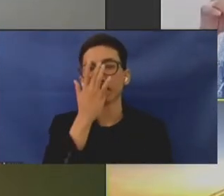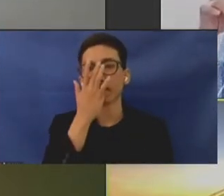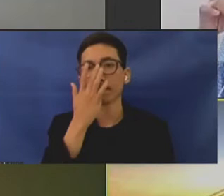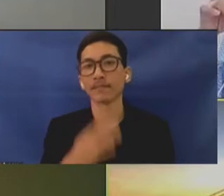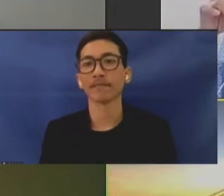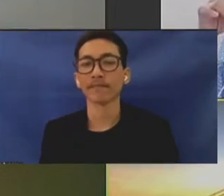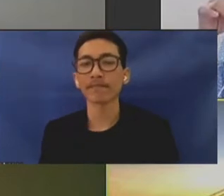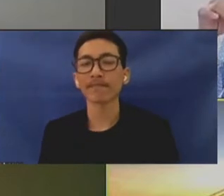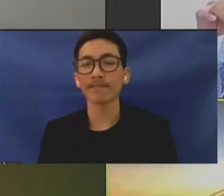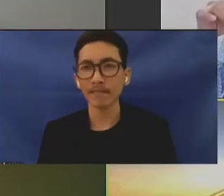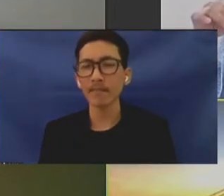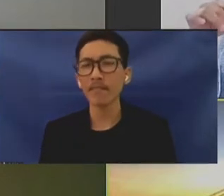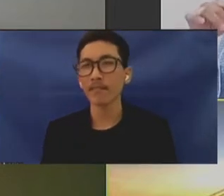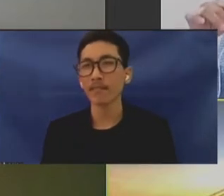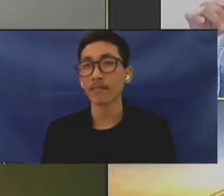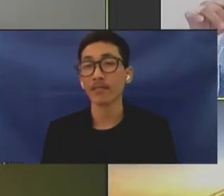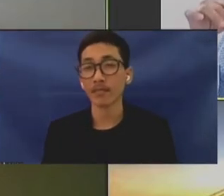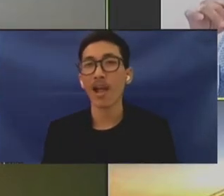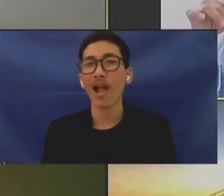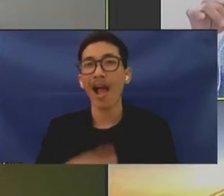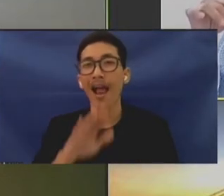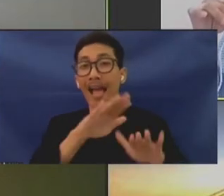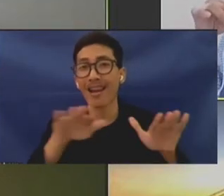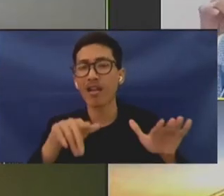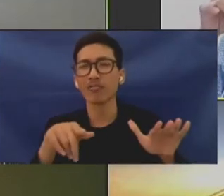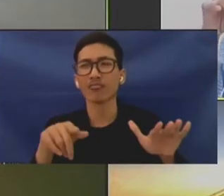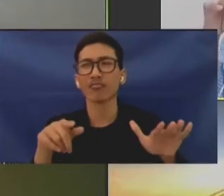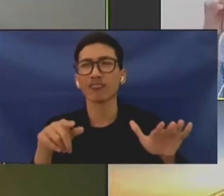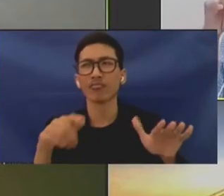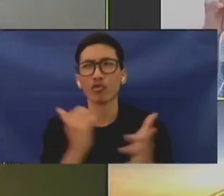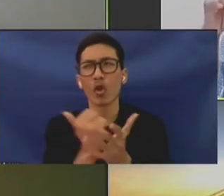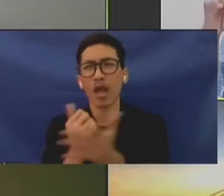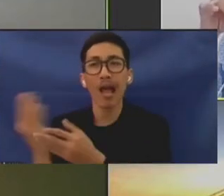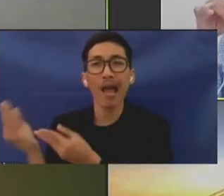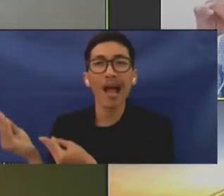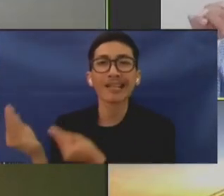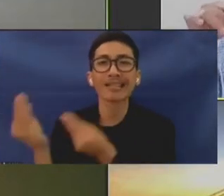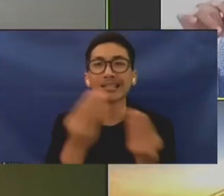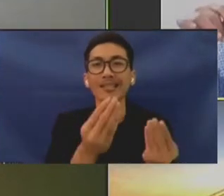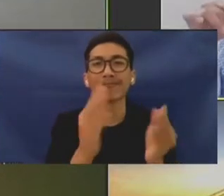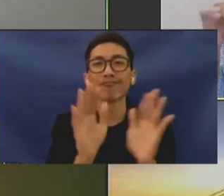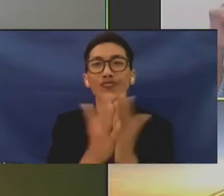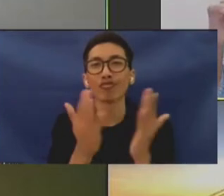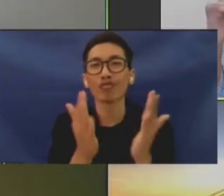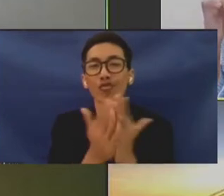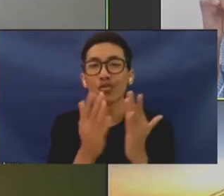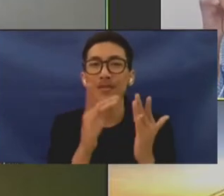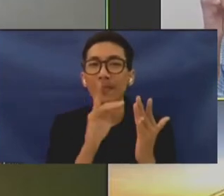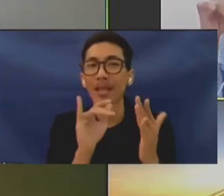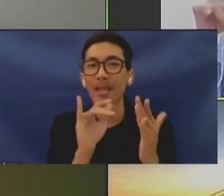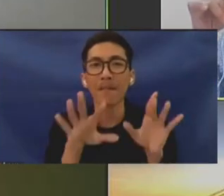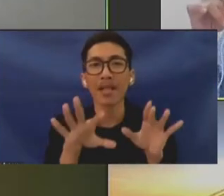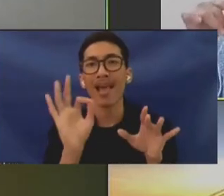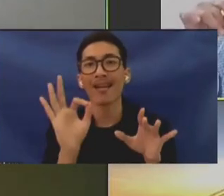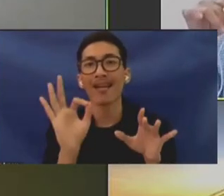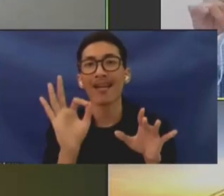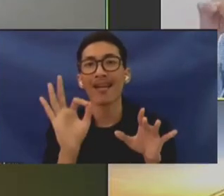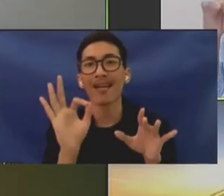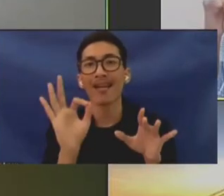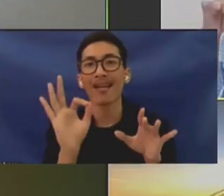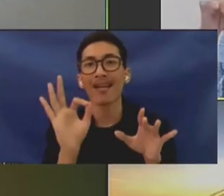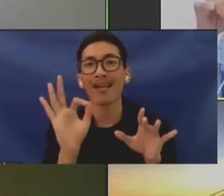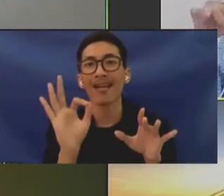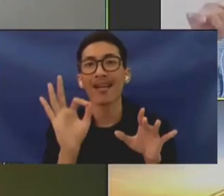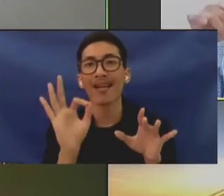pilihan gitu. Jadi yang coba saya lakukan adalah banyak. Jadi kasih lihat nih buku tentang fireman gitu. Fireman itu kerjanya ngapain sih gitu ya. Dokter itu apaan